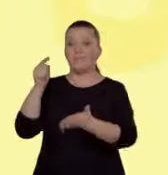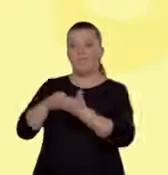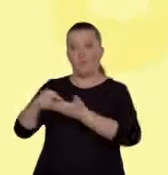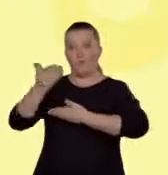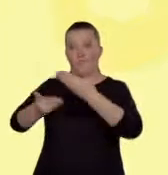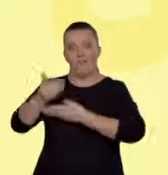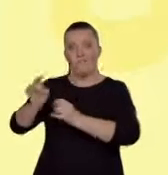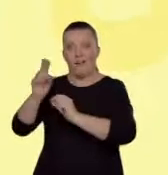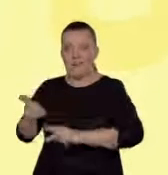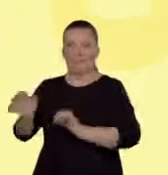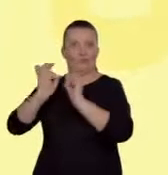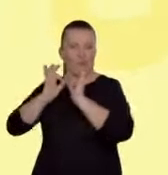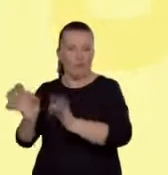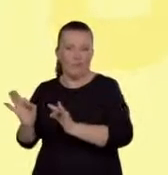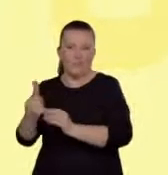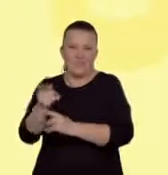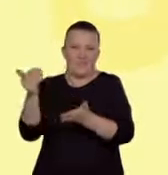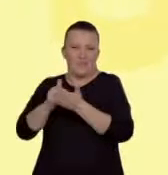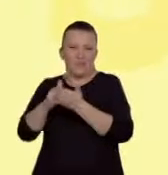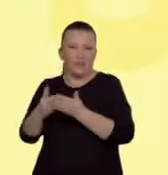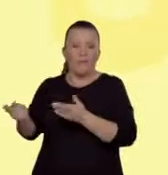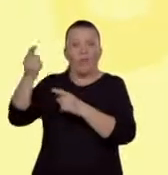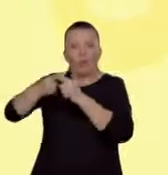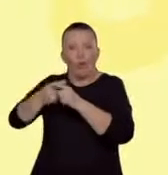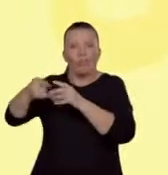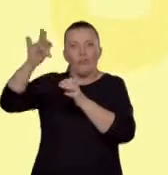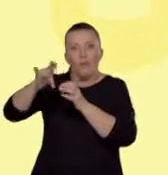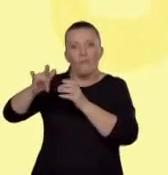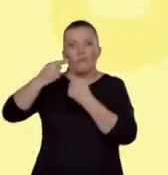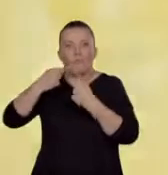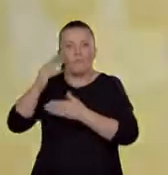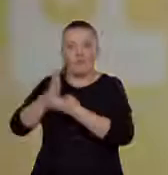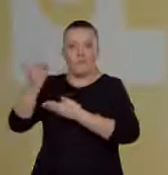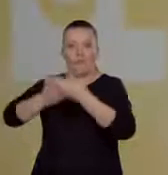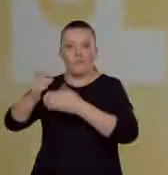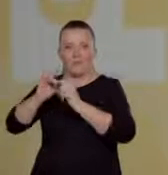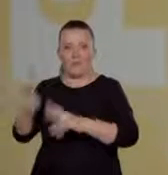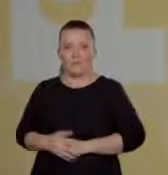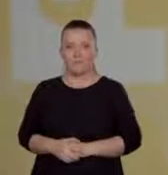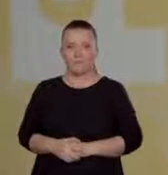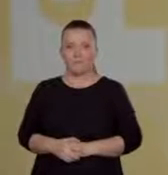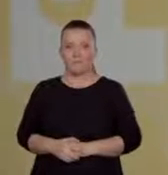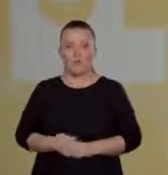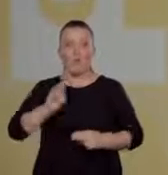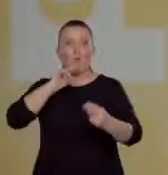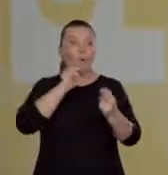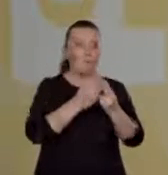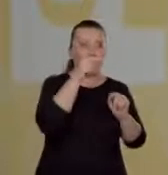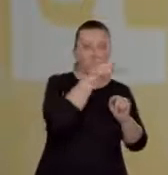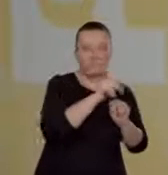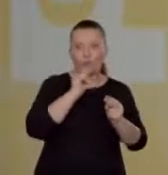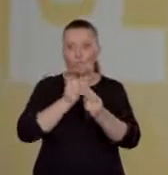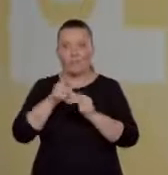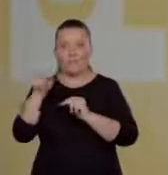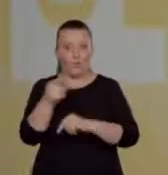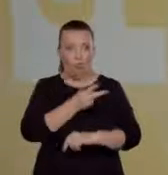efektywnie i nie ma potrzeby obecności wyspecjalizowanych narządów wymiany gazowej. Obydwa rozwiązania, to znaczy pierwsze